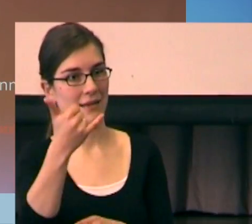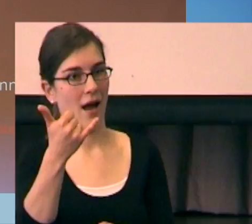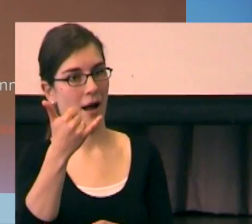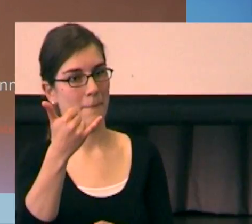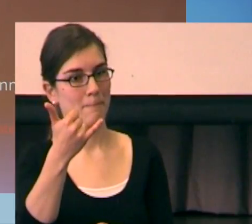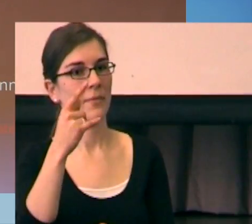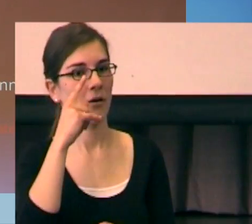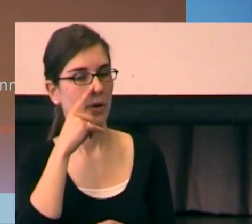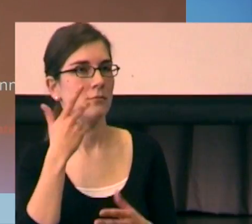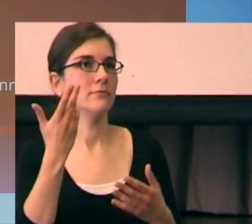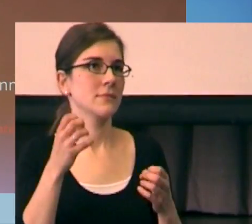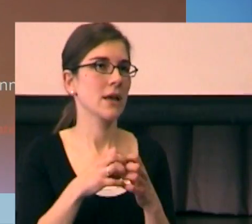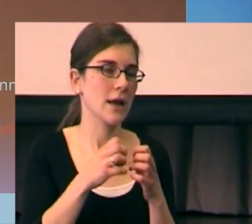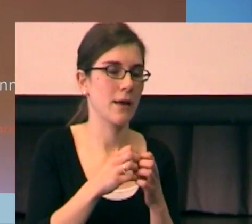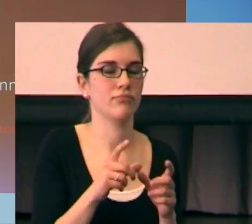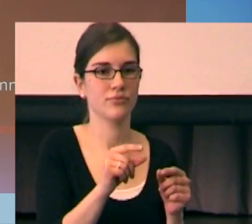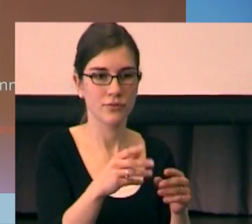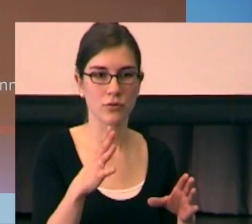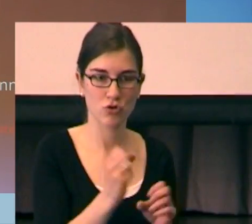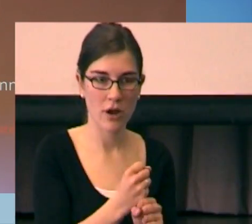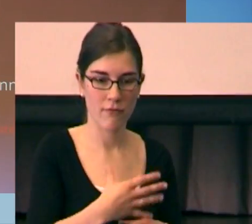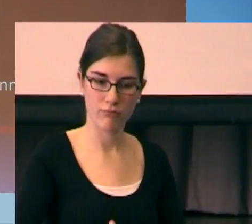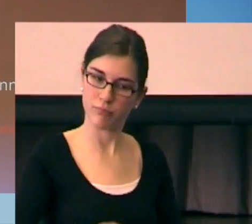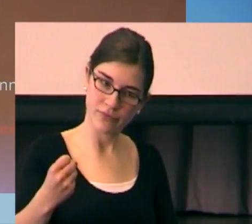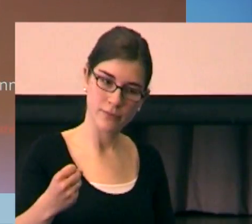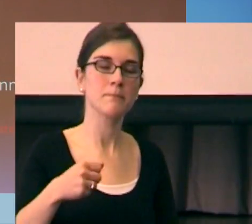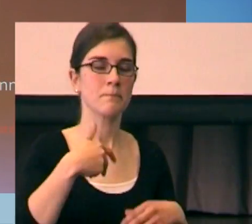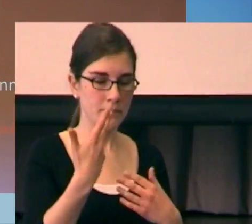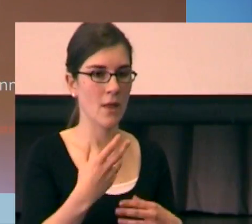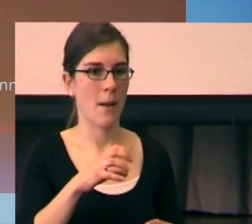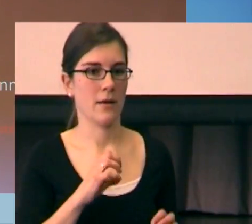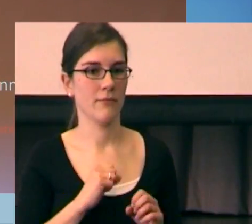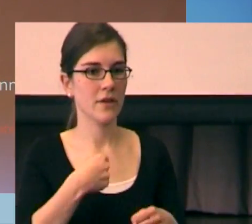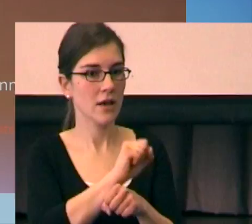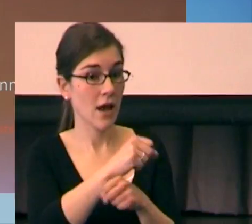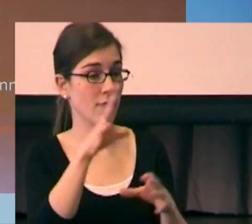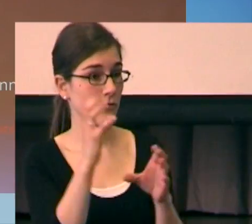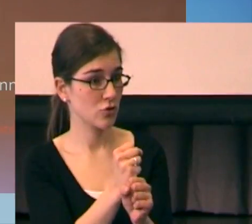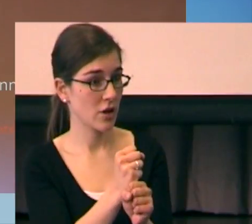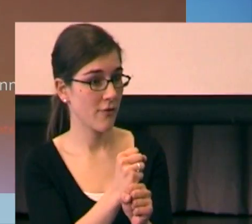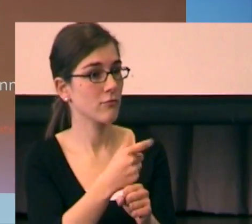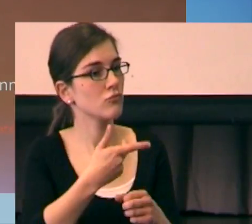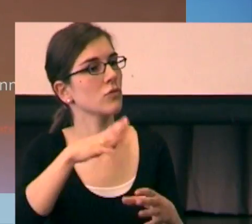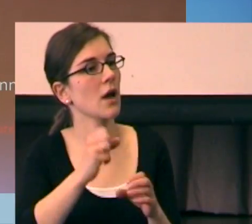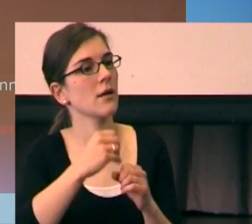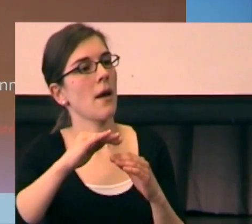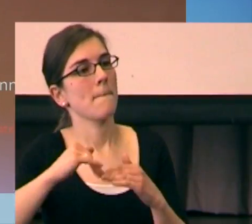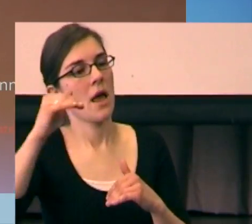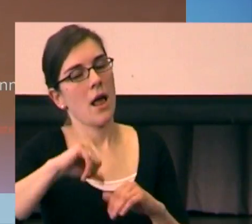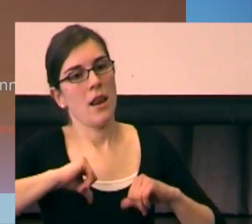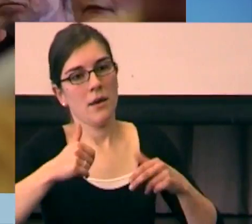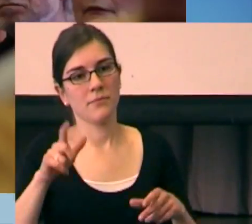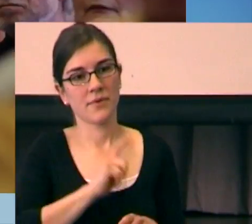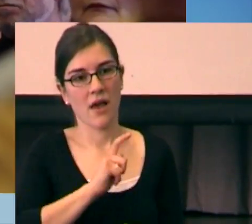nur alles mit Prostatakrebsbehandlung, Diagnostik, urologischer Behandlung, ärztlicher Behandlung allgemein zusammen, sondern natürlich mit allgemeiner Verbesserung